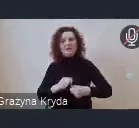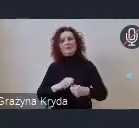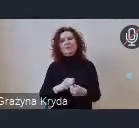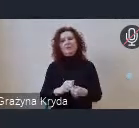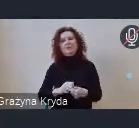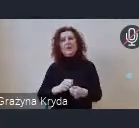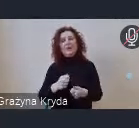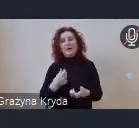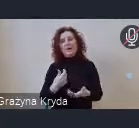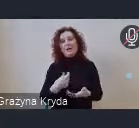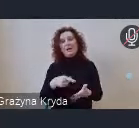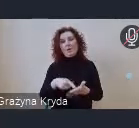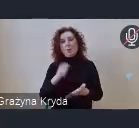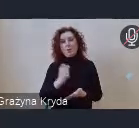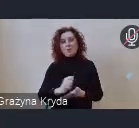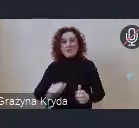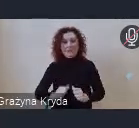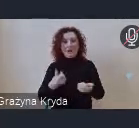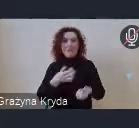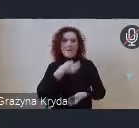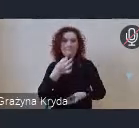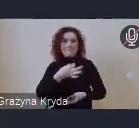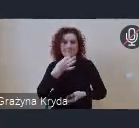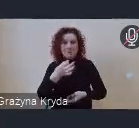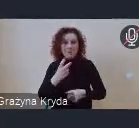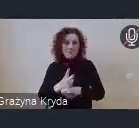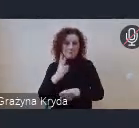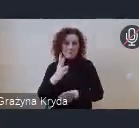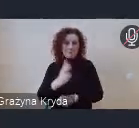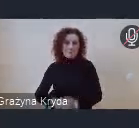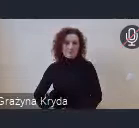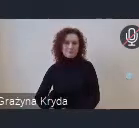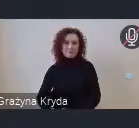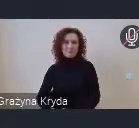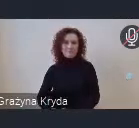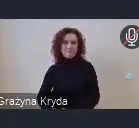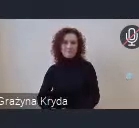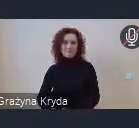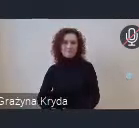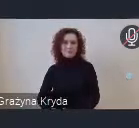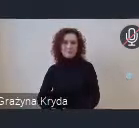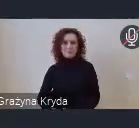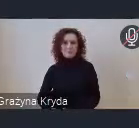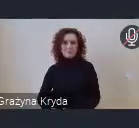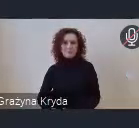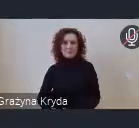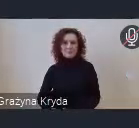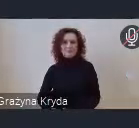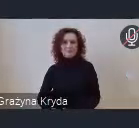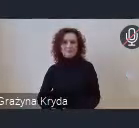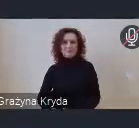po to jest ustawa żeby poprawiać dostępność przyszłym potrafi dobrze okej